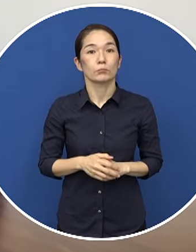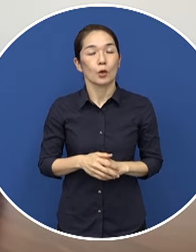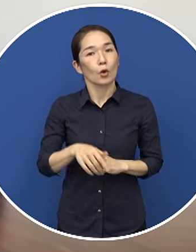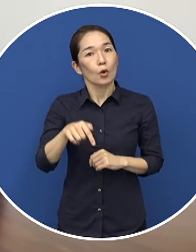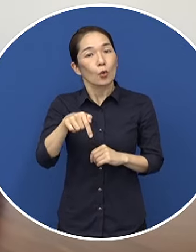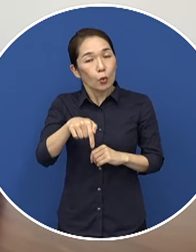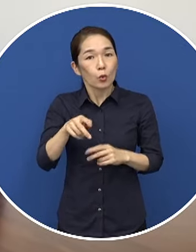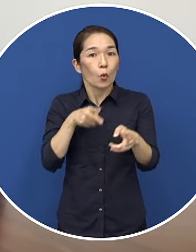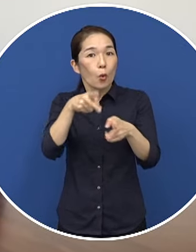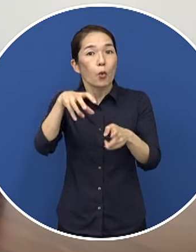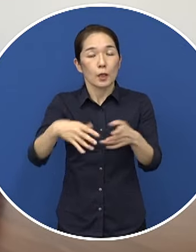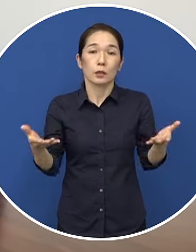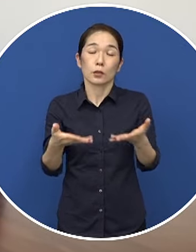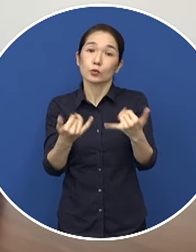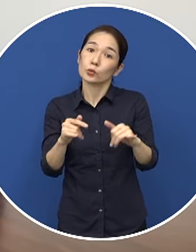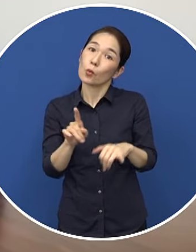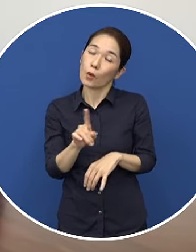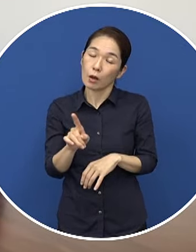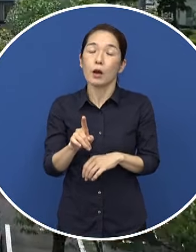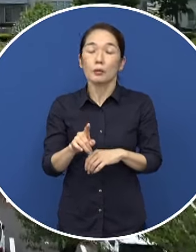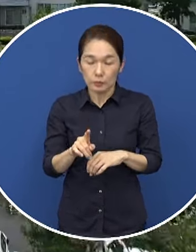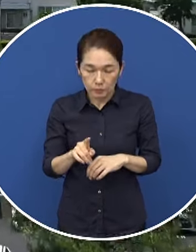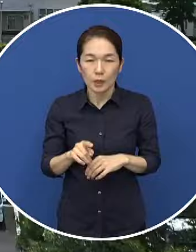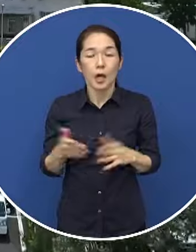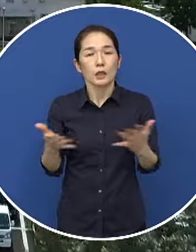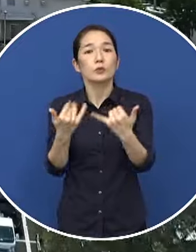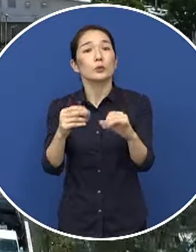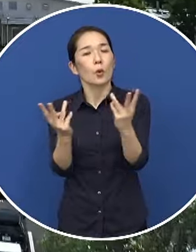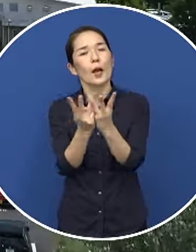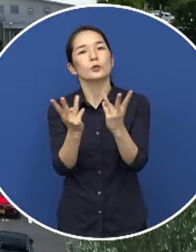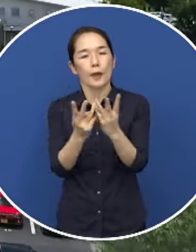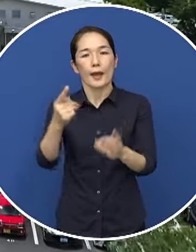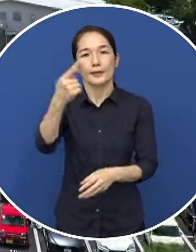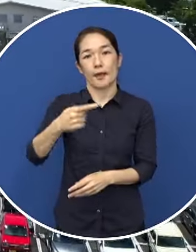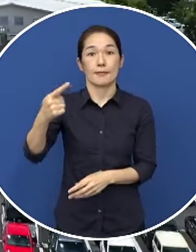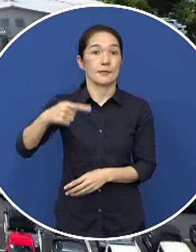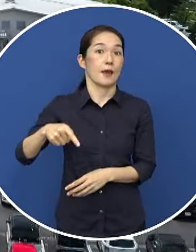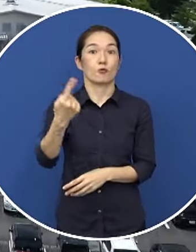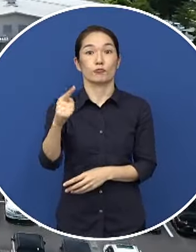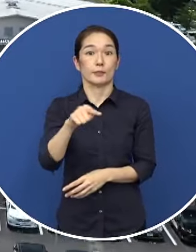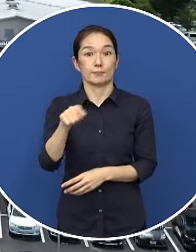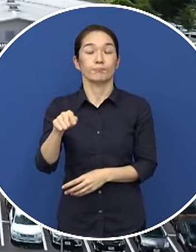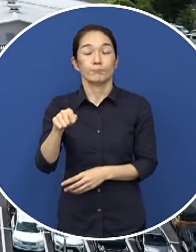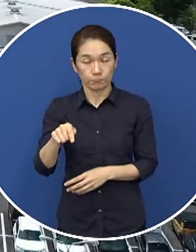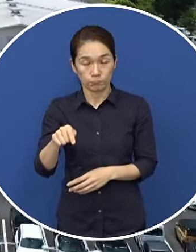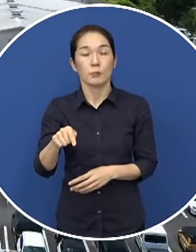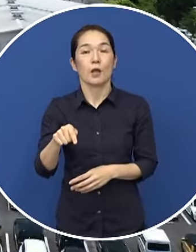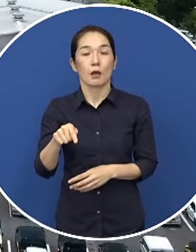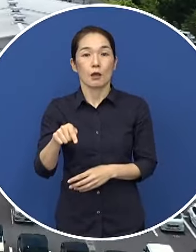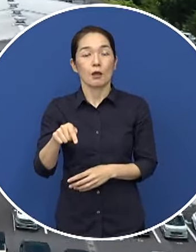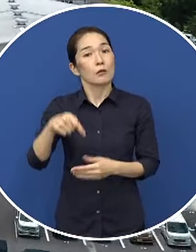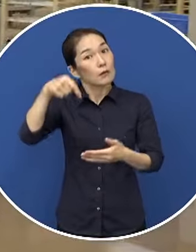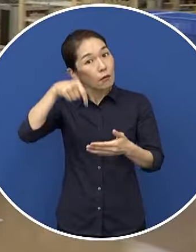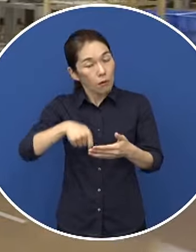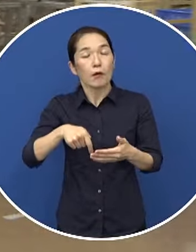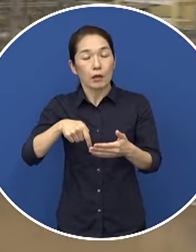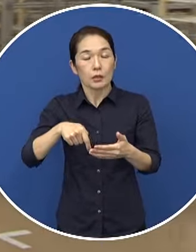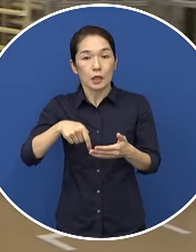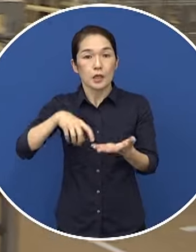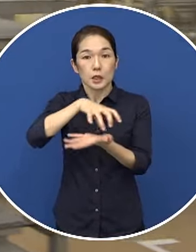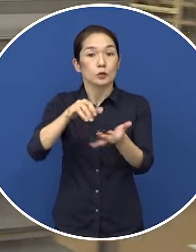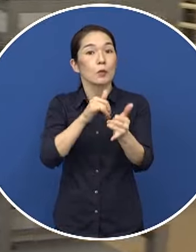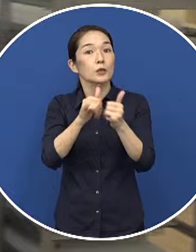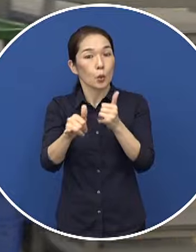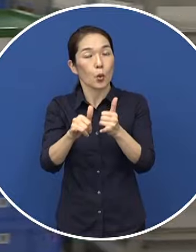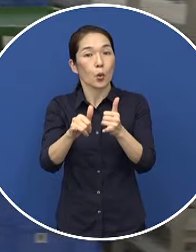働いてる人っていうのは地元の人たちが多いんですか？ 1100人の働く人がいまして、ここの薩摩